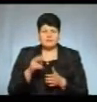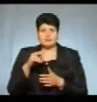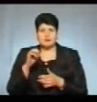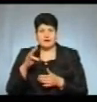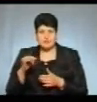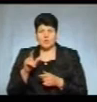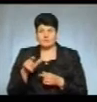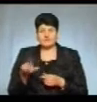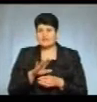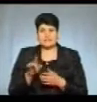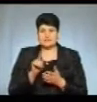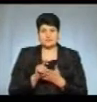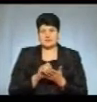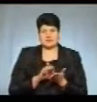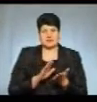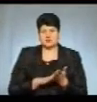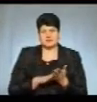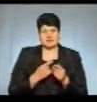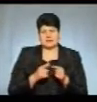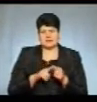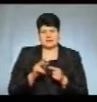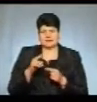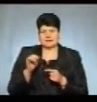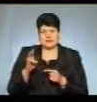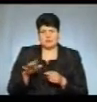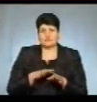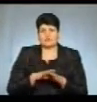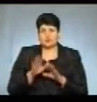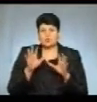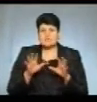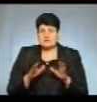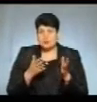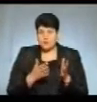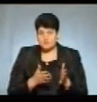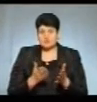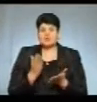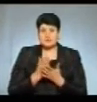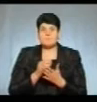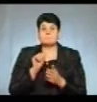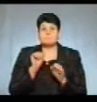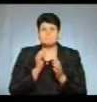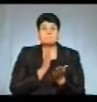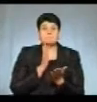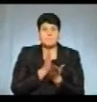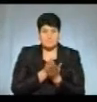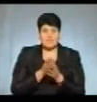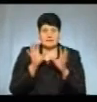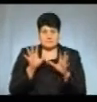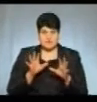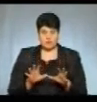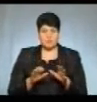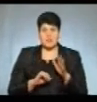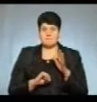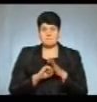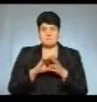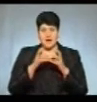людей, вони не зобов'язані реєструвати ці дані, тому що вони виконують закон. Тобто, якщо є прямий закон, який це регулює, база не